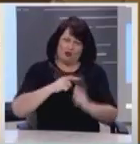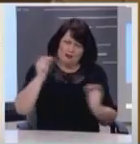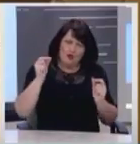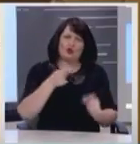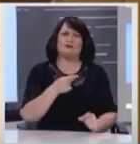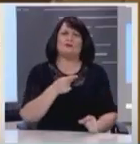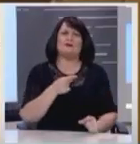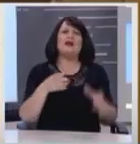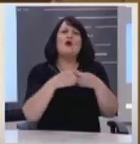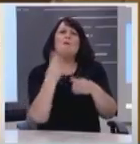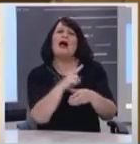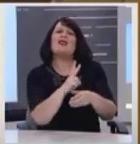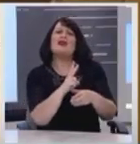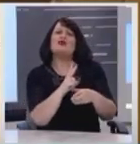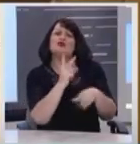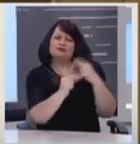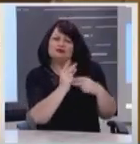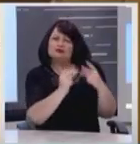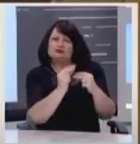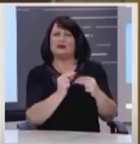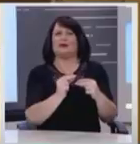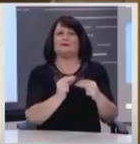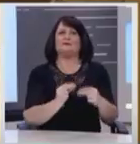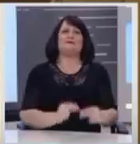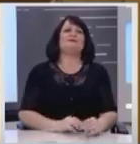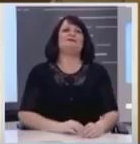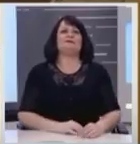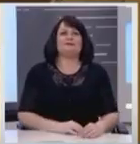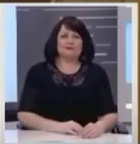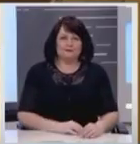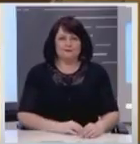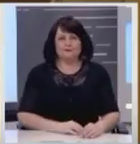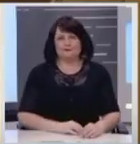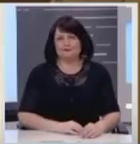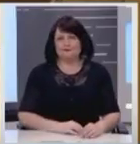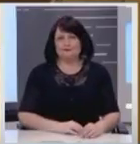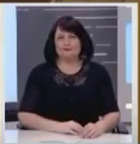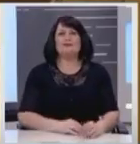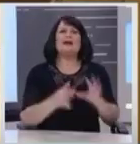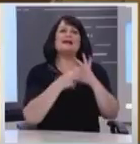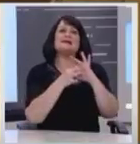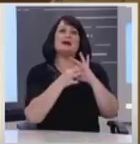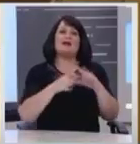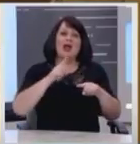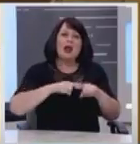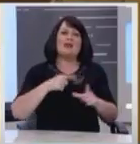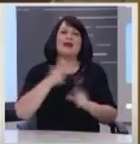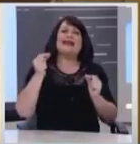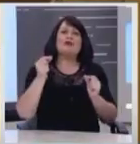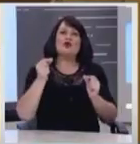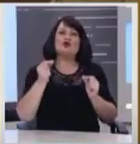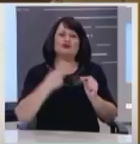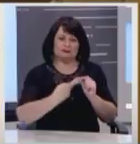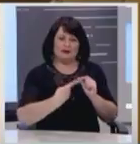διαπραγματευτική ομάδα της Κυπριακής Δημοκρατίας. Η συνεργασία Ελλάδας-Κυπριακής Δημοκρατίας